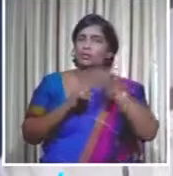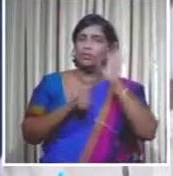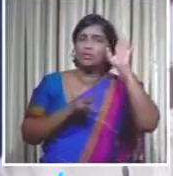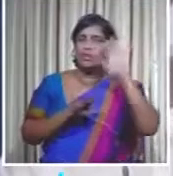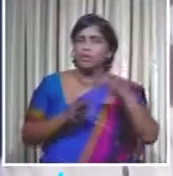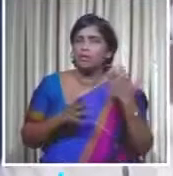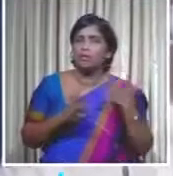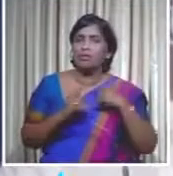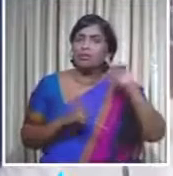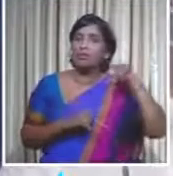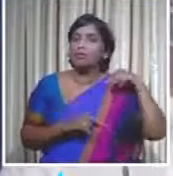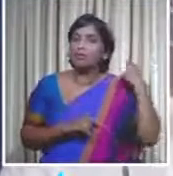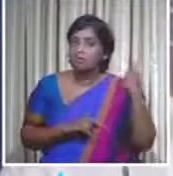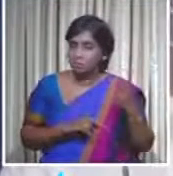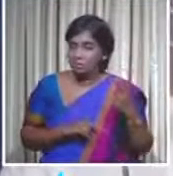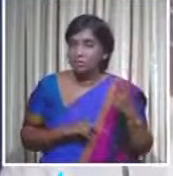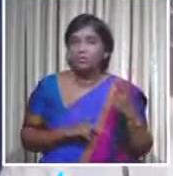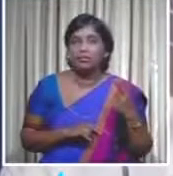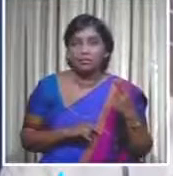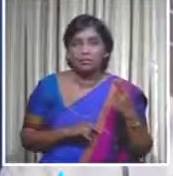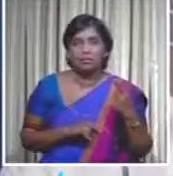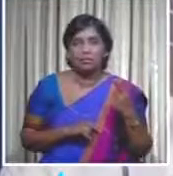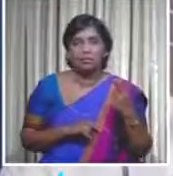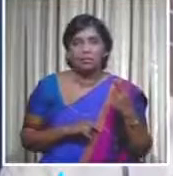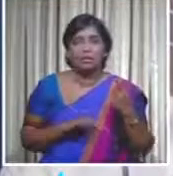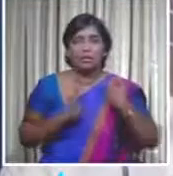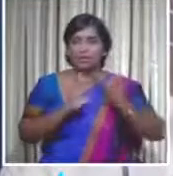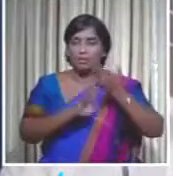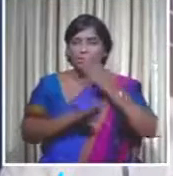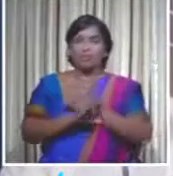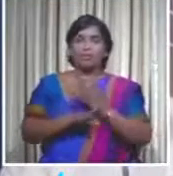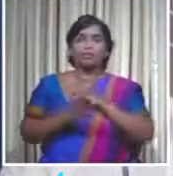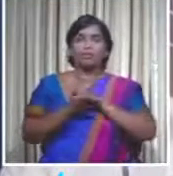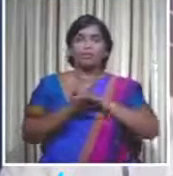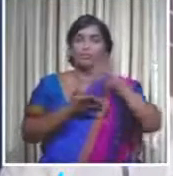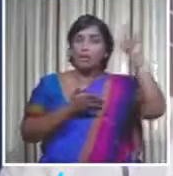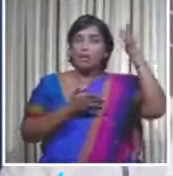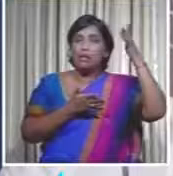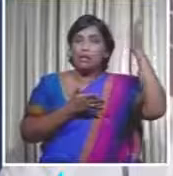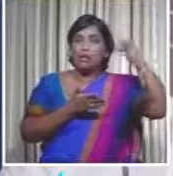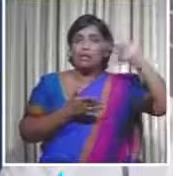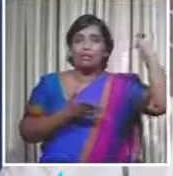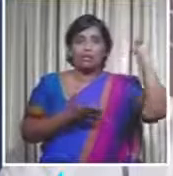ईट पासे दवसे ईट इसरा दवासी कुहेदो रटक तमा युमा